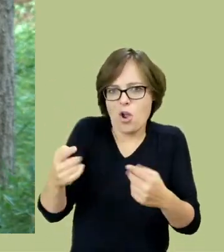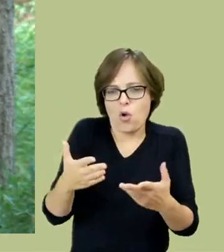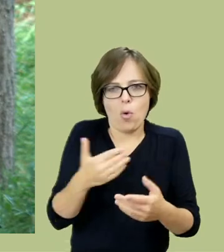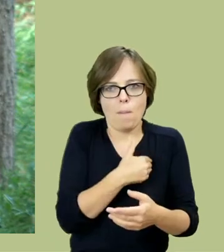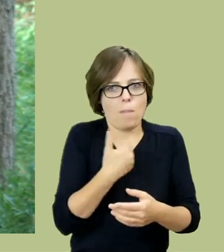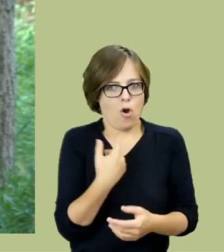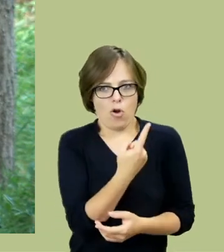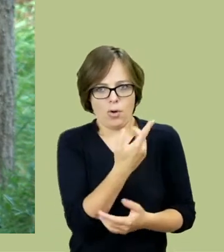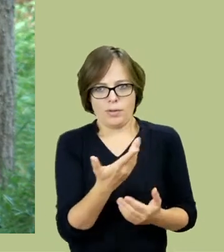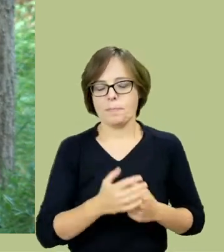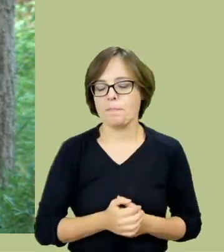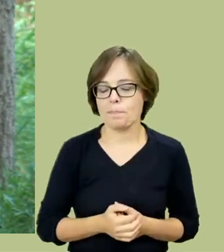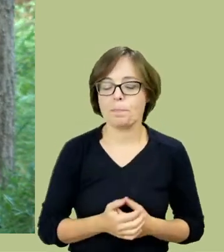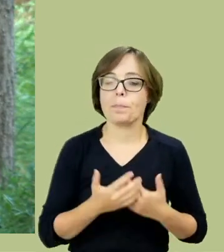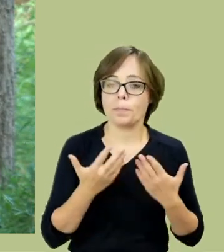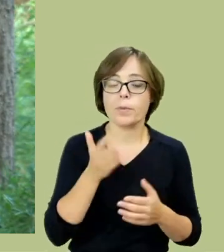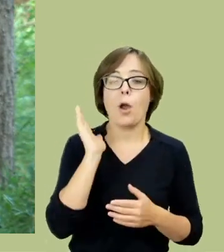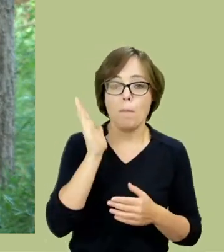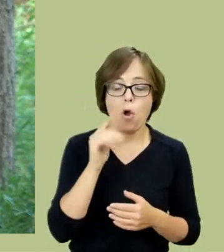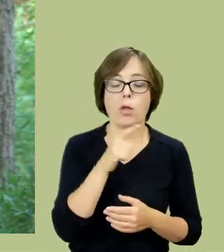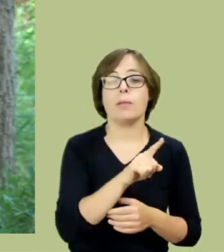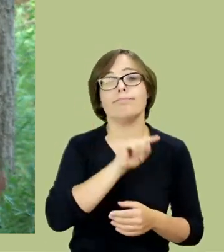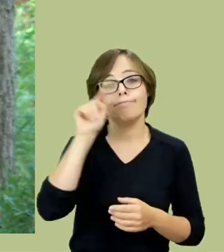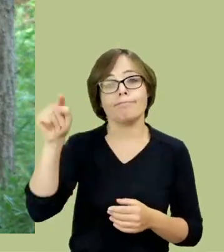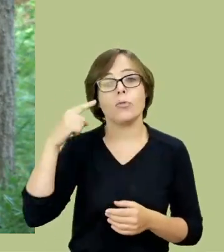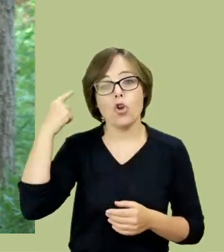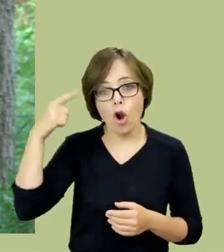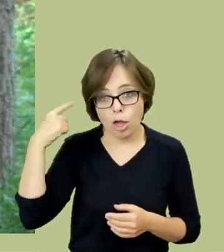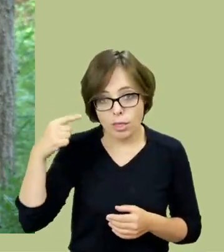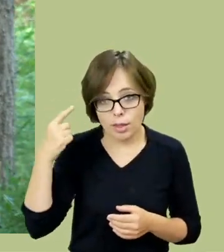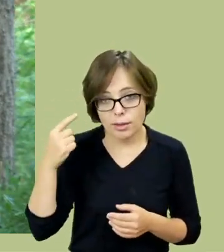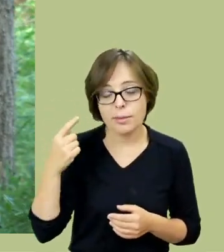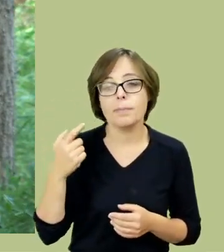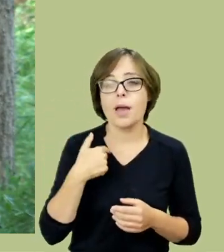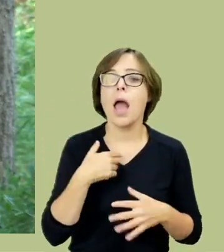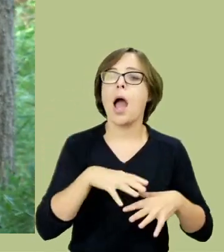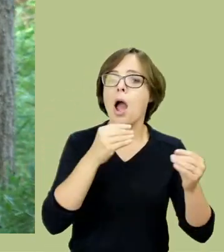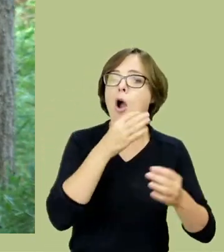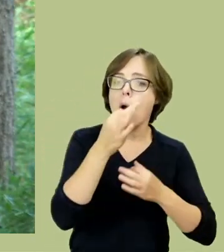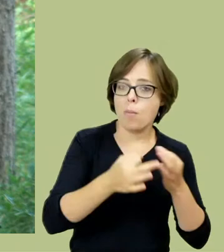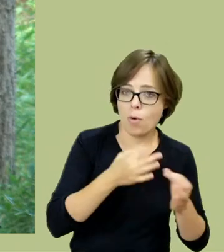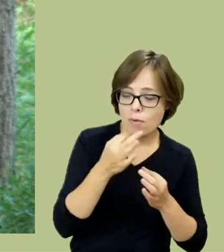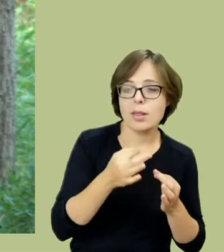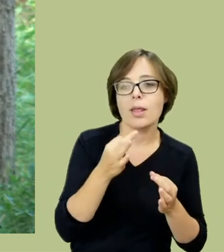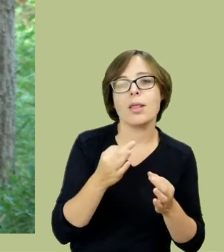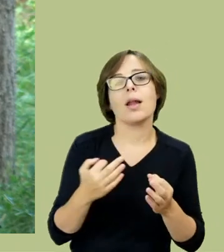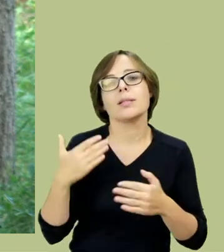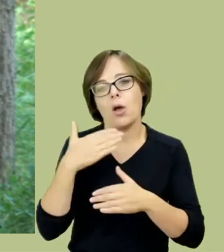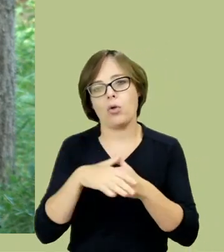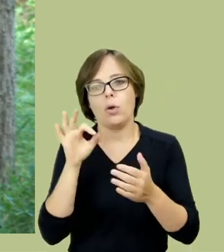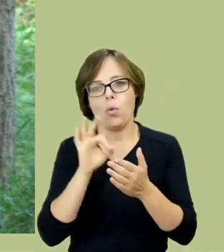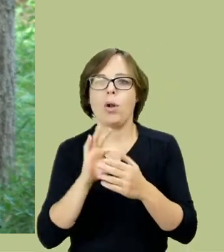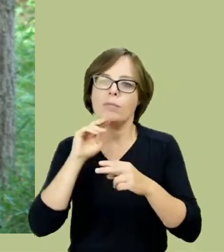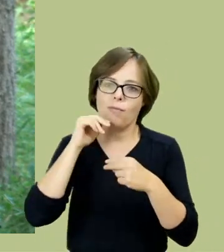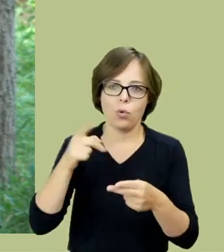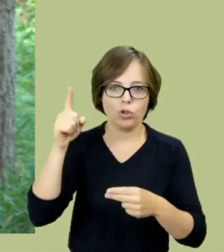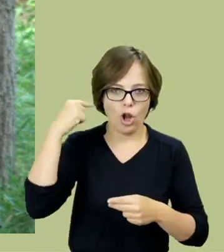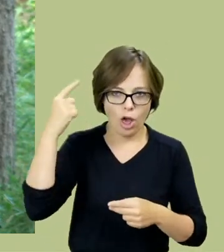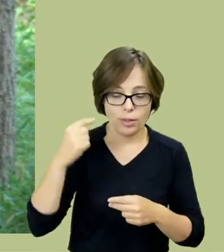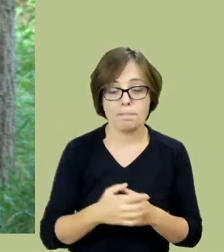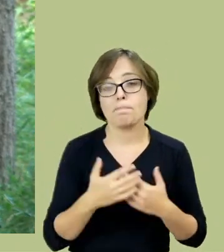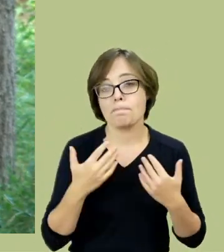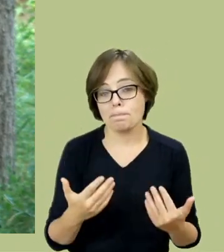w Londynie, to od tego zaczęłam, więc klamrowo tak tę swoją opowieść kończę. Myślę,